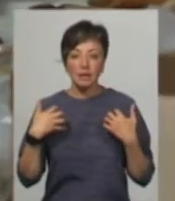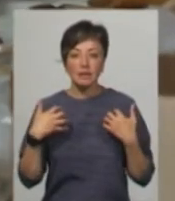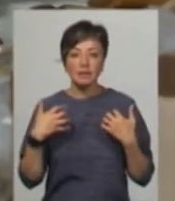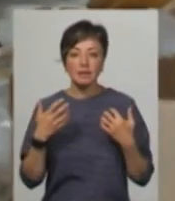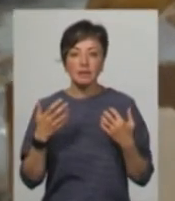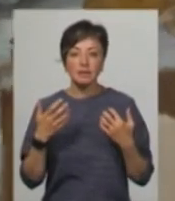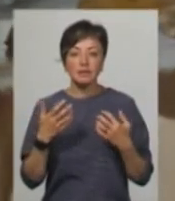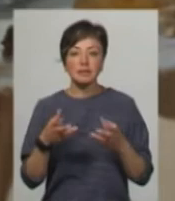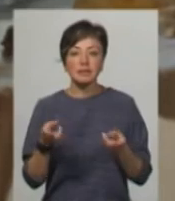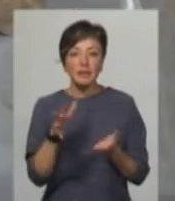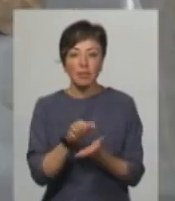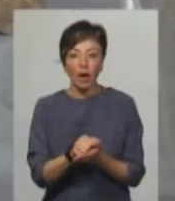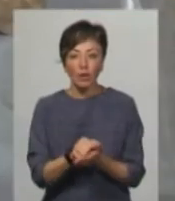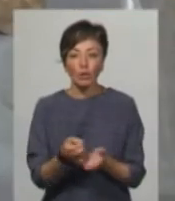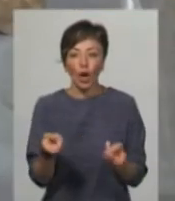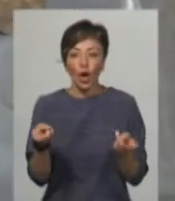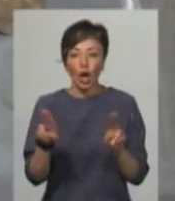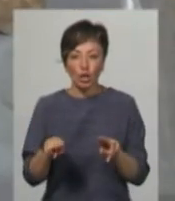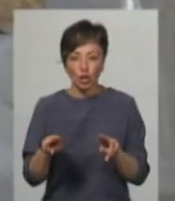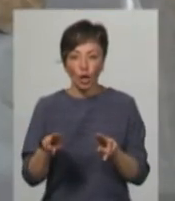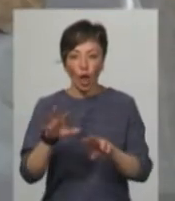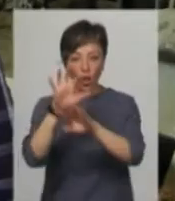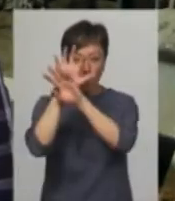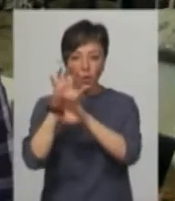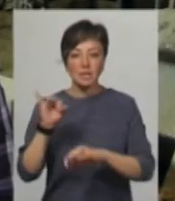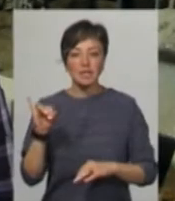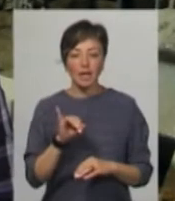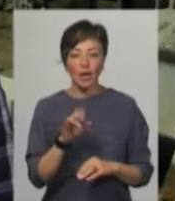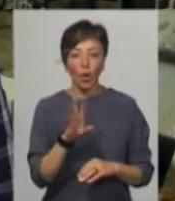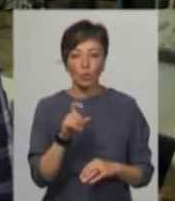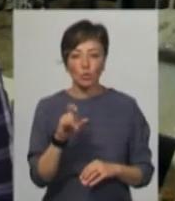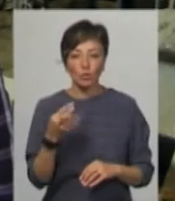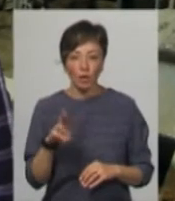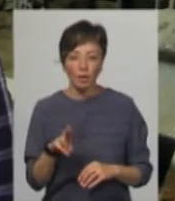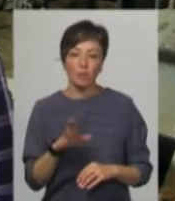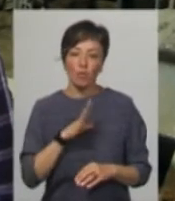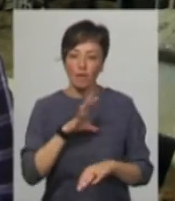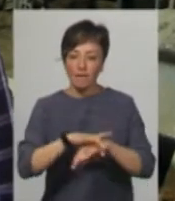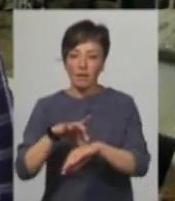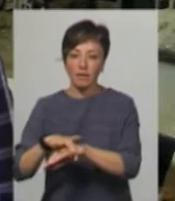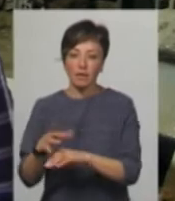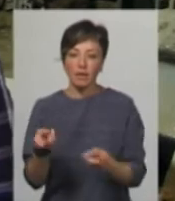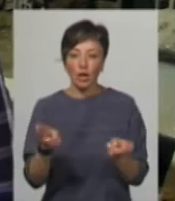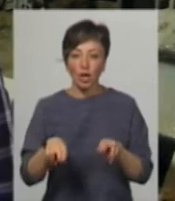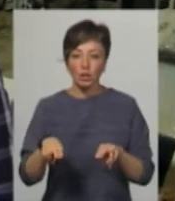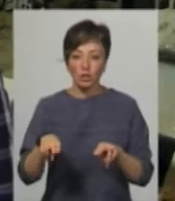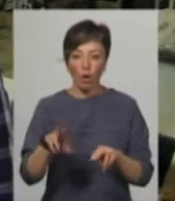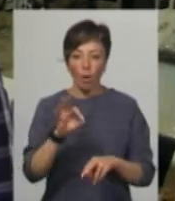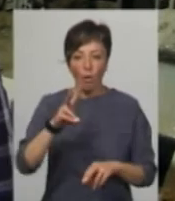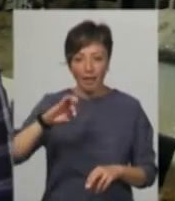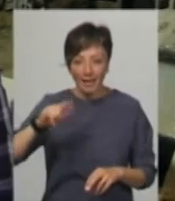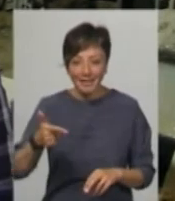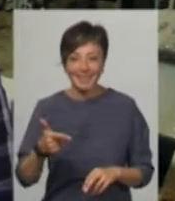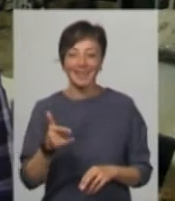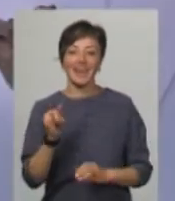займають рештки лося, також дикої свині та козулі. В одиничному екземплярі були виявлені рештки оленя європейського, а